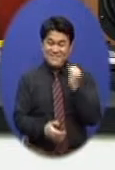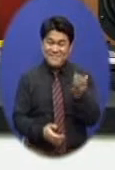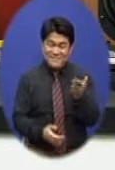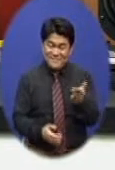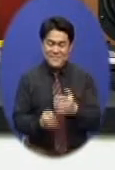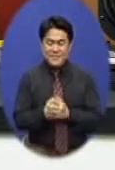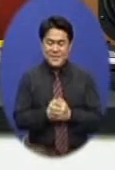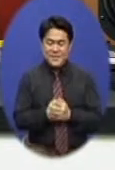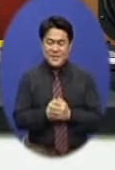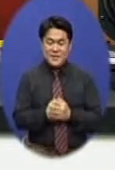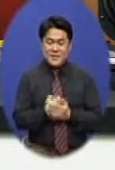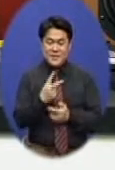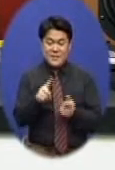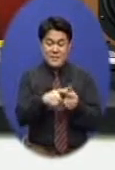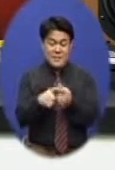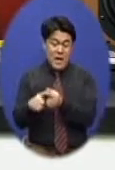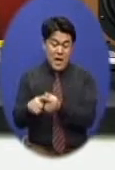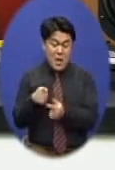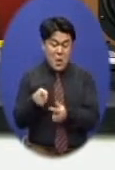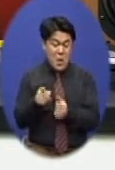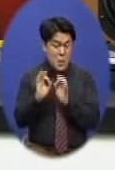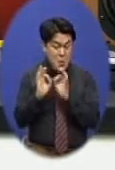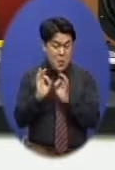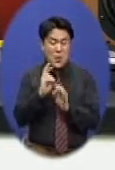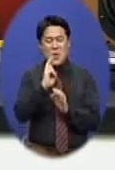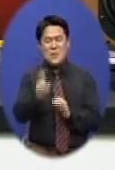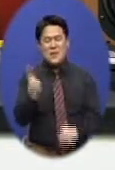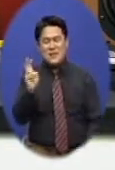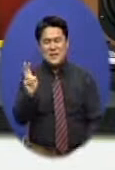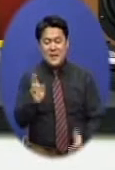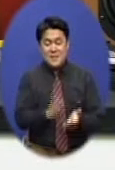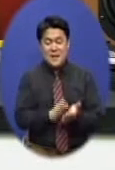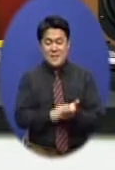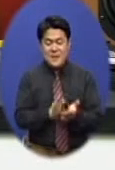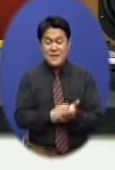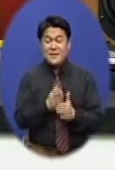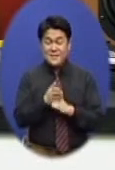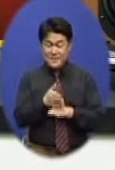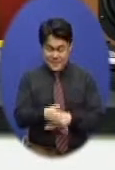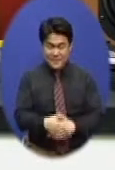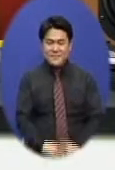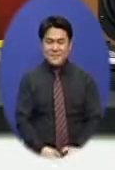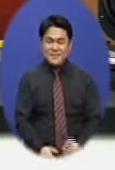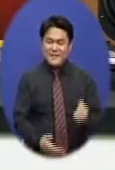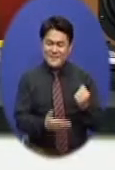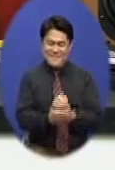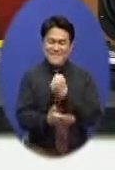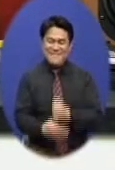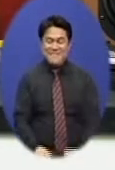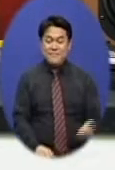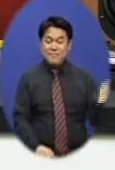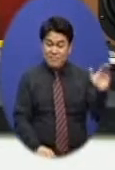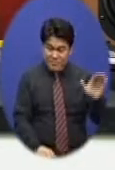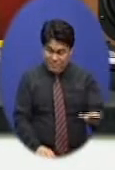그래서 방송 자막, 텔레비전 자막을 보신 거야. 그러니까 박자가 이렇게 늦어진 거잖아요. 아쉽습니다. 네.